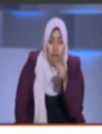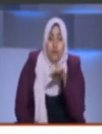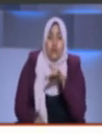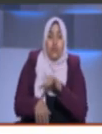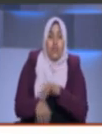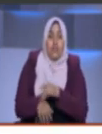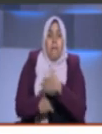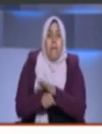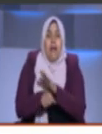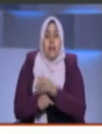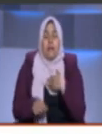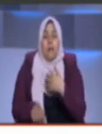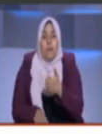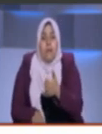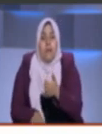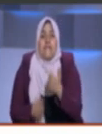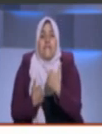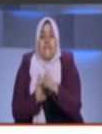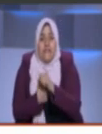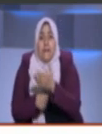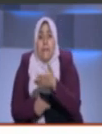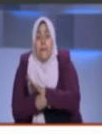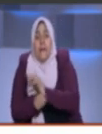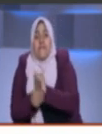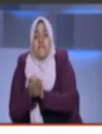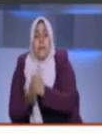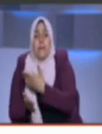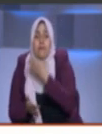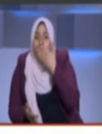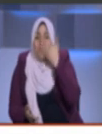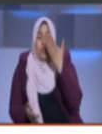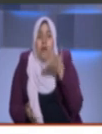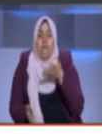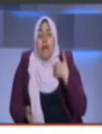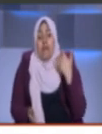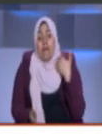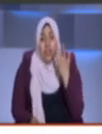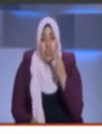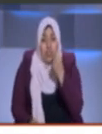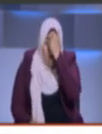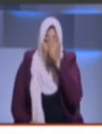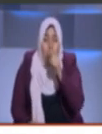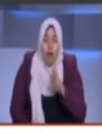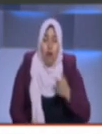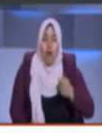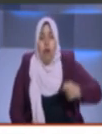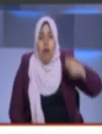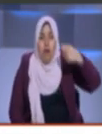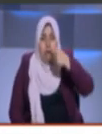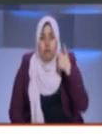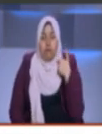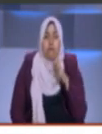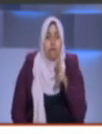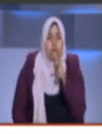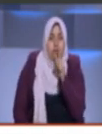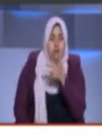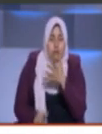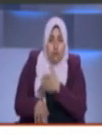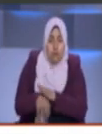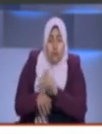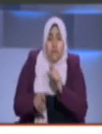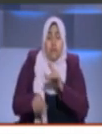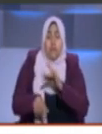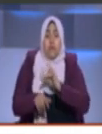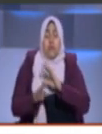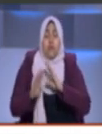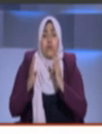اشار اليها برضو جيروم سالمون. هذه الارقام هي ارقام يعني من هم قضوا في سواء في المستشفيات